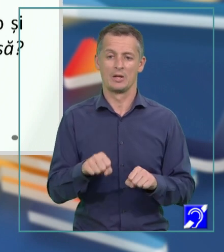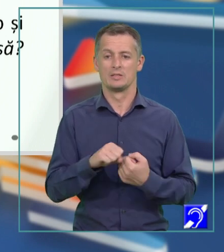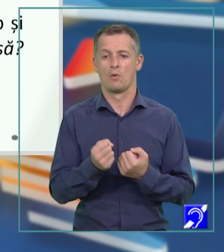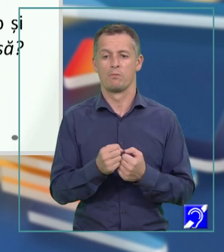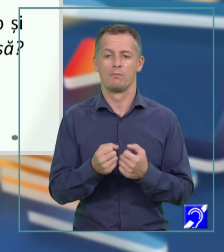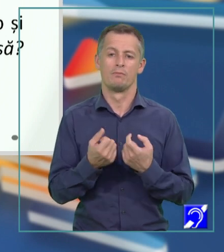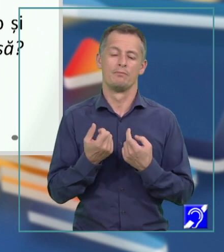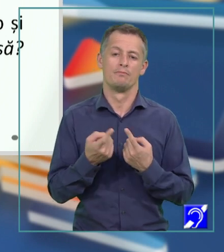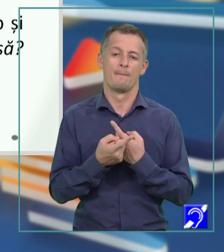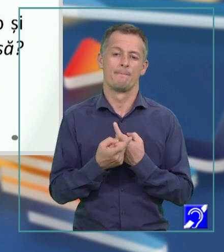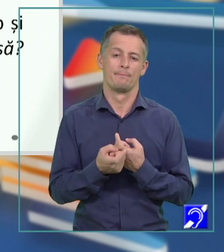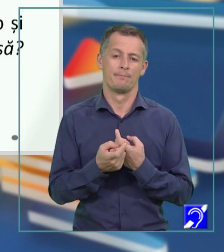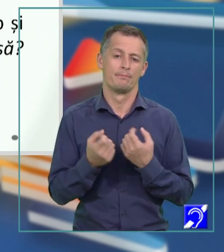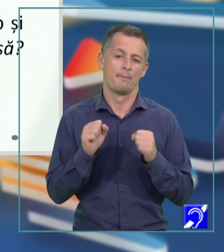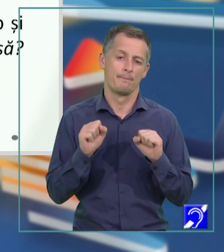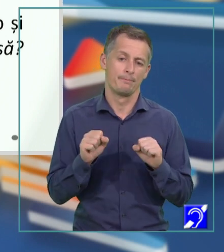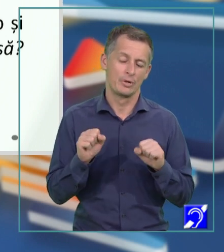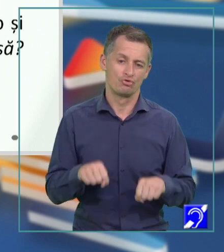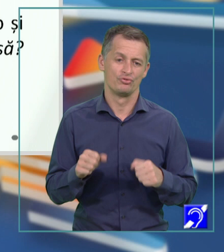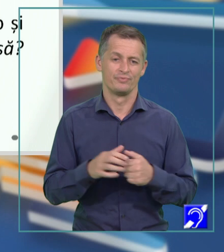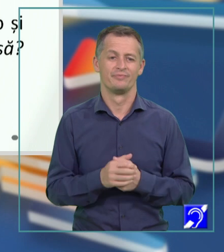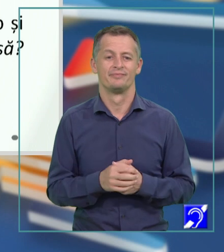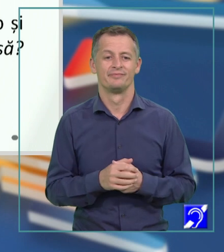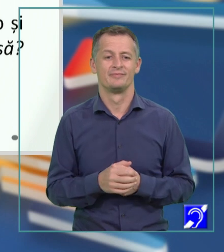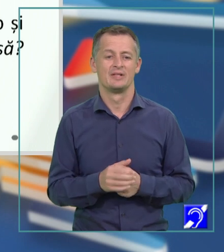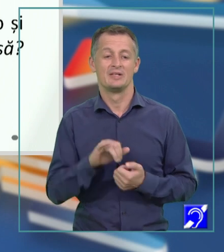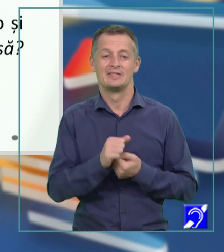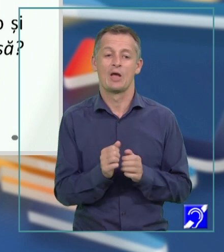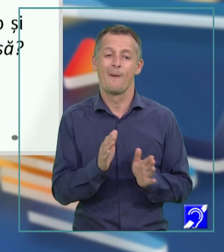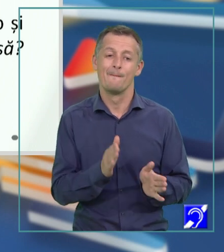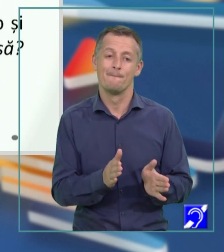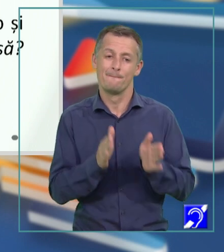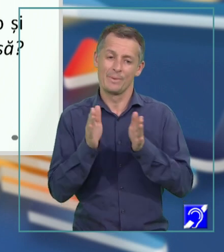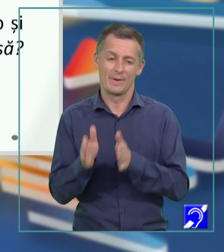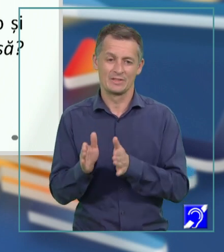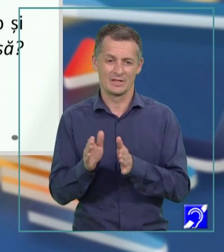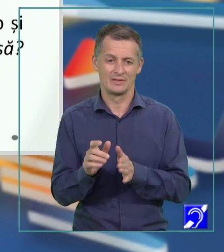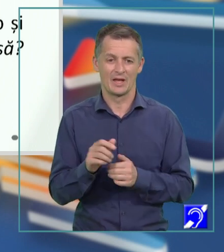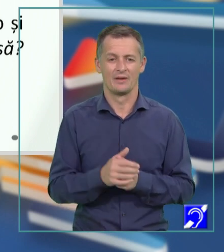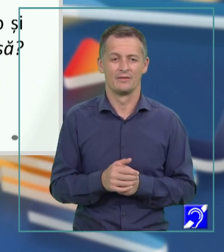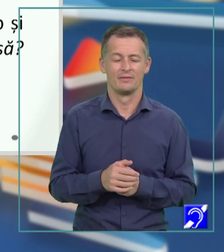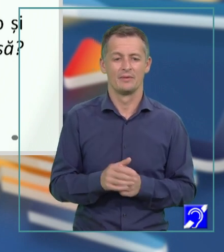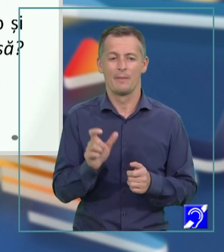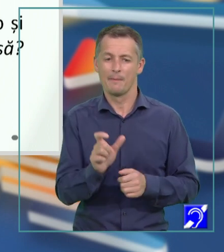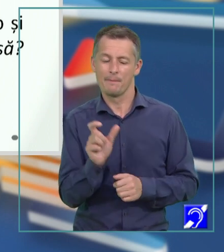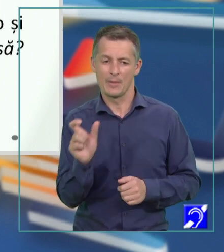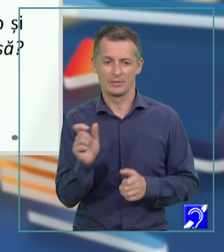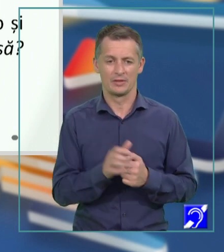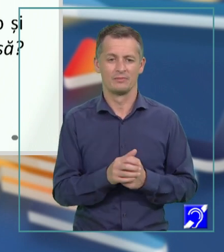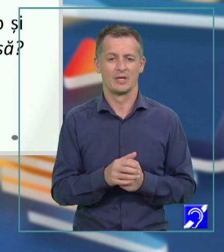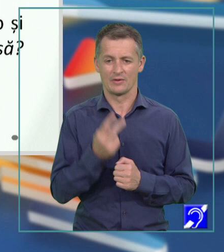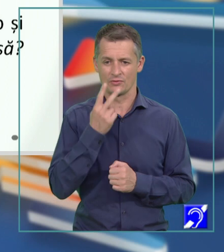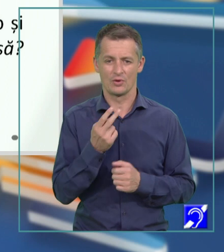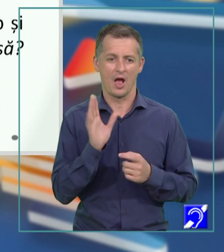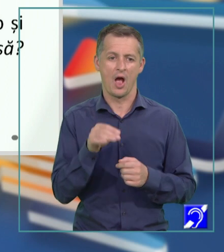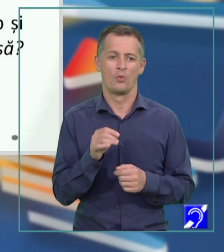sau parțiale, așa cum a fost în cazul lui roman, roman, romani, roman, romane. Ați văzut că au forme diferite